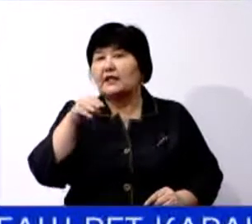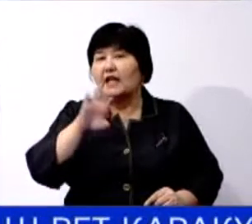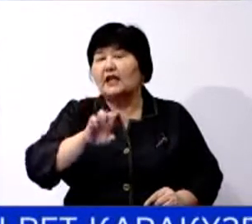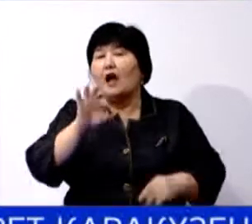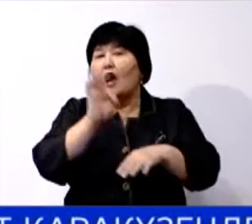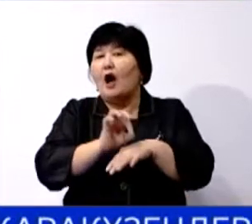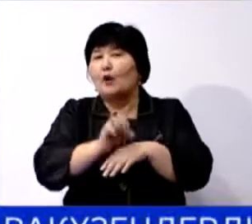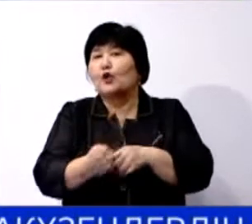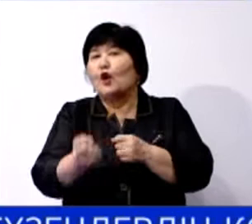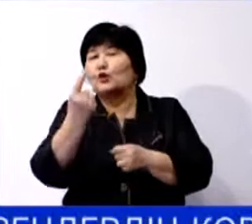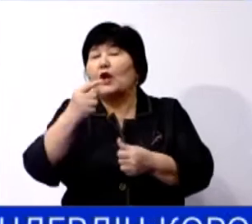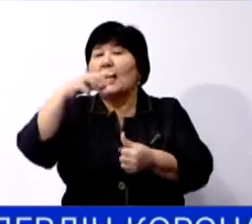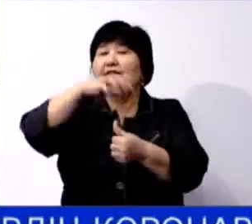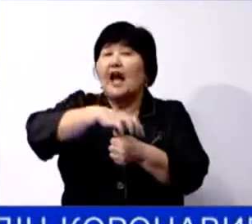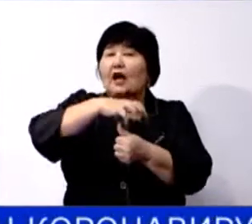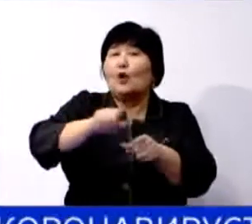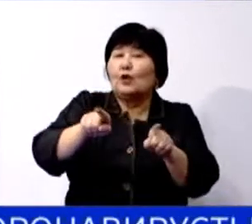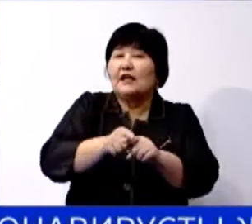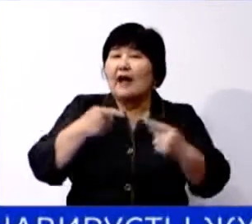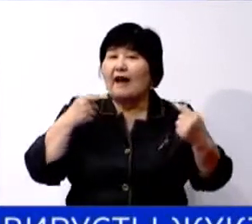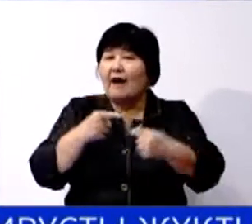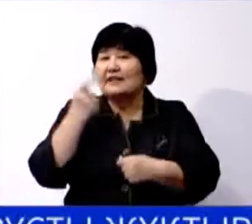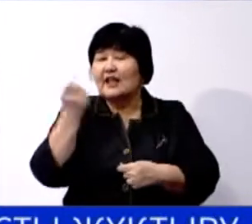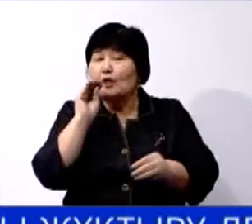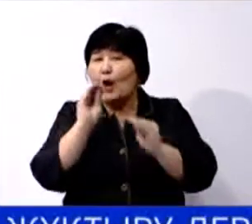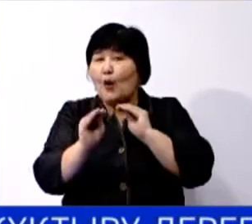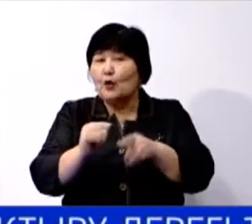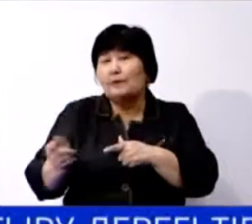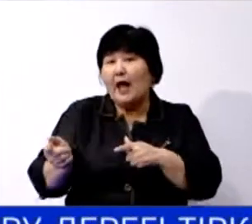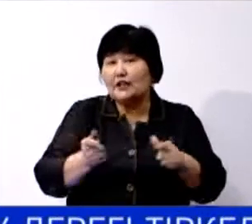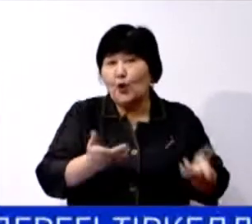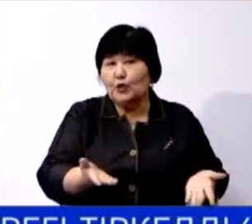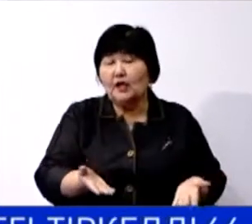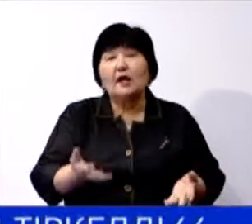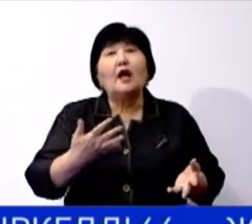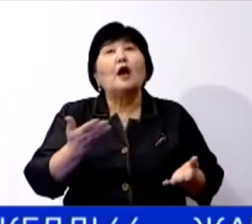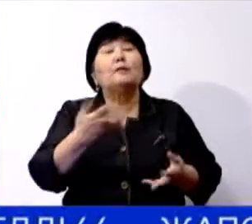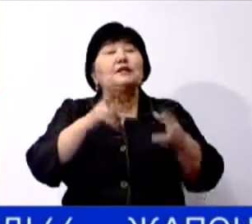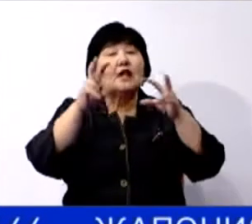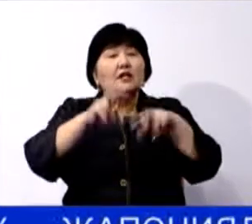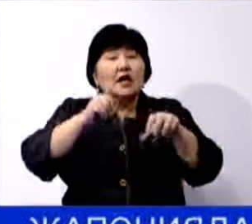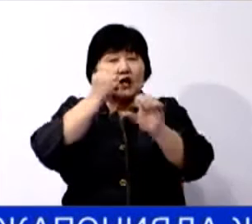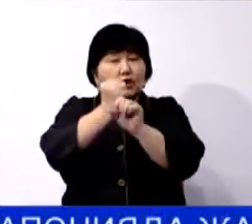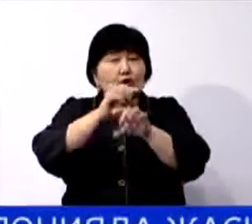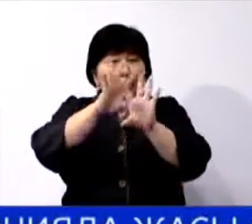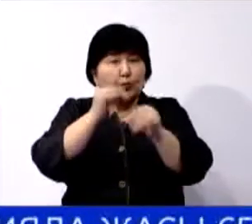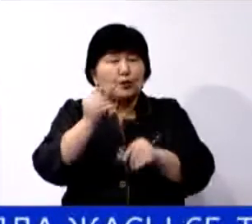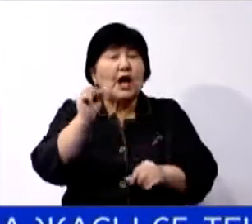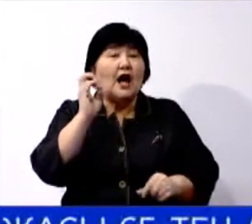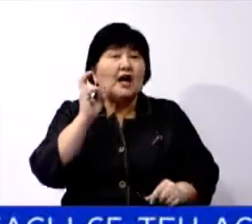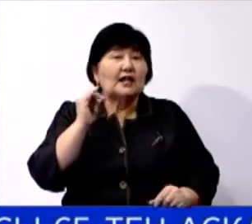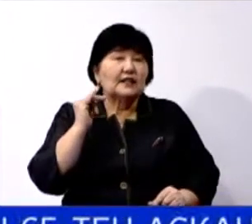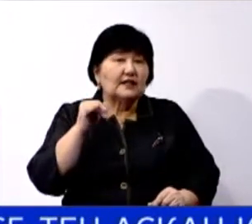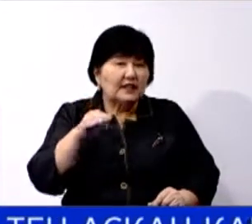ауру тудырушы саңырауқұлақтарға қарсы химиялық қоспа әзірлеуде. Біздің зерттеулеріміз бойынша осы антибактериалды